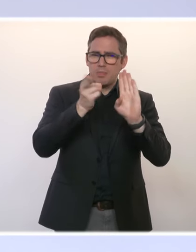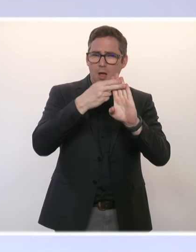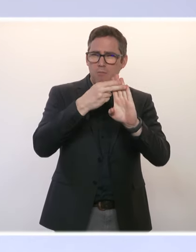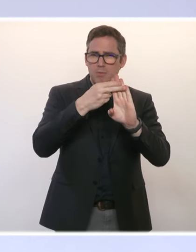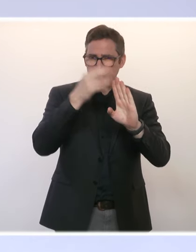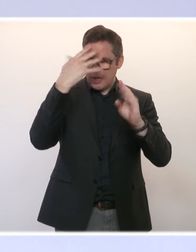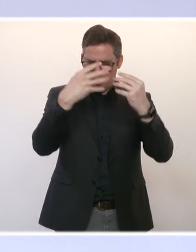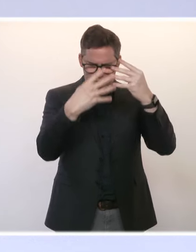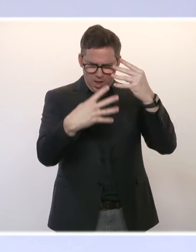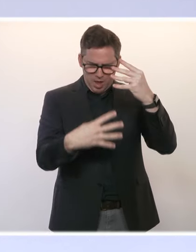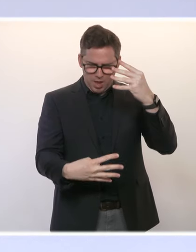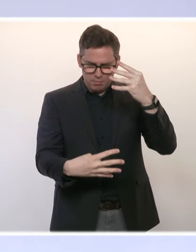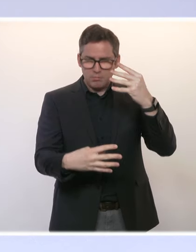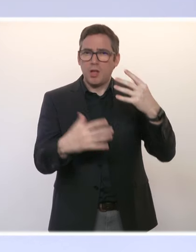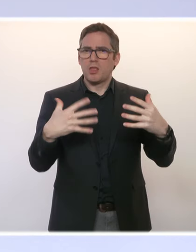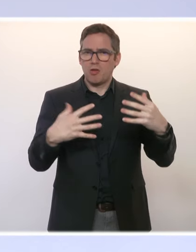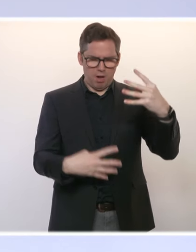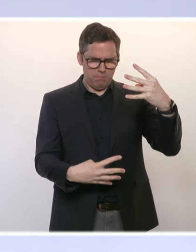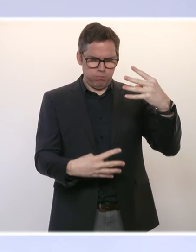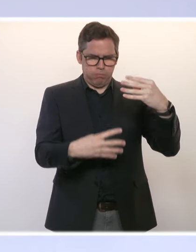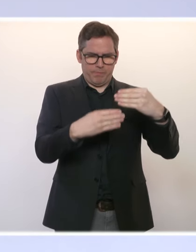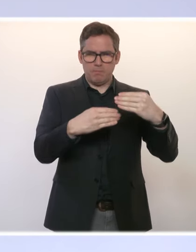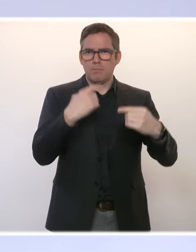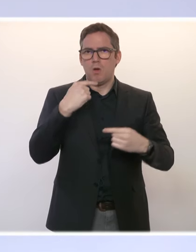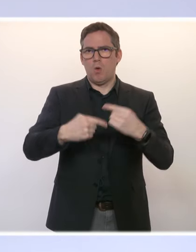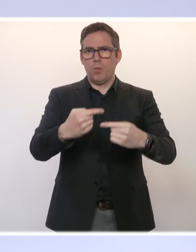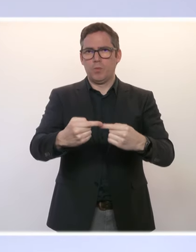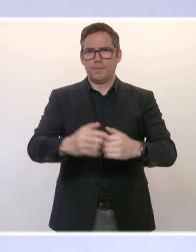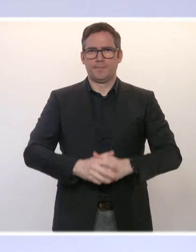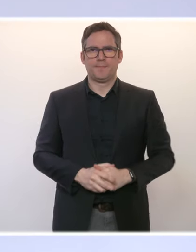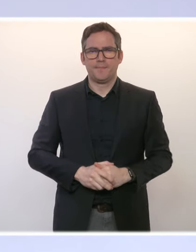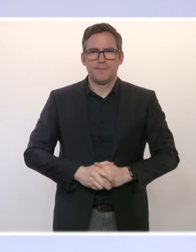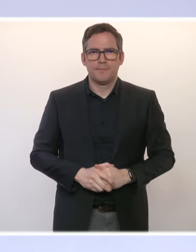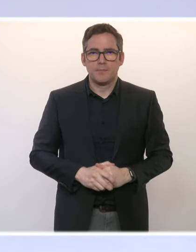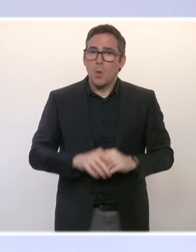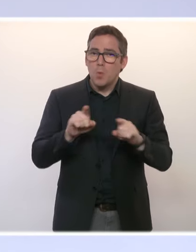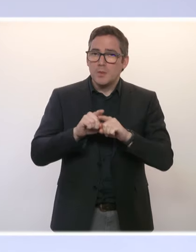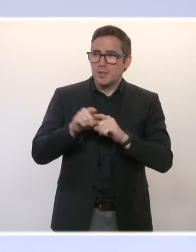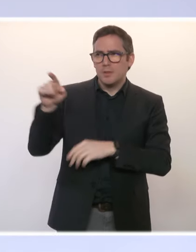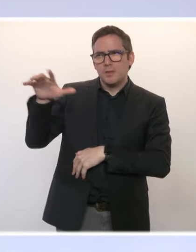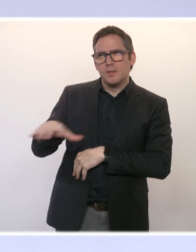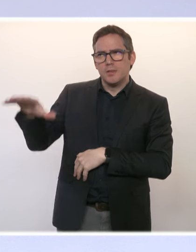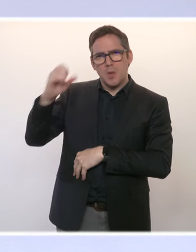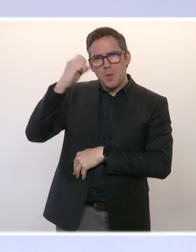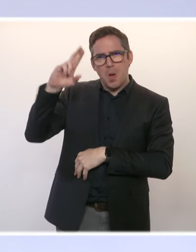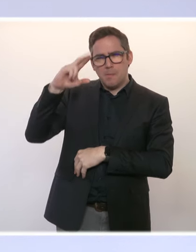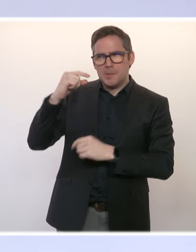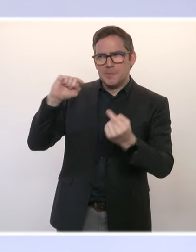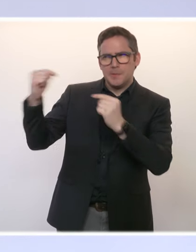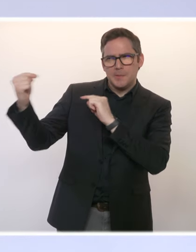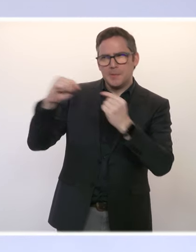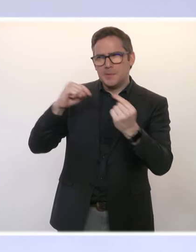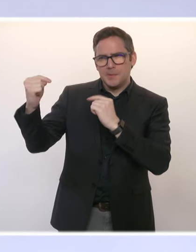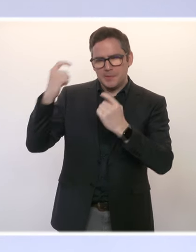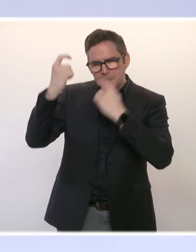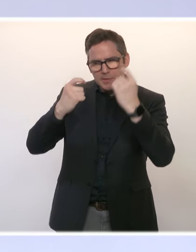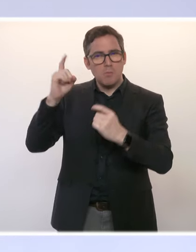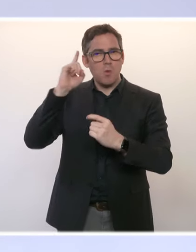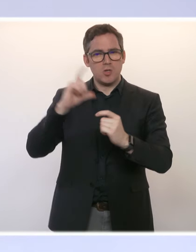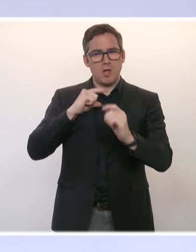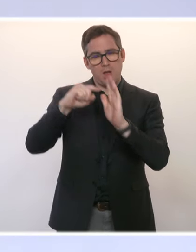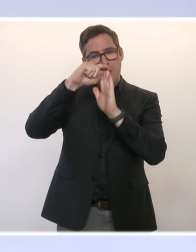déjà commencé. Des engagements européens forts ont également été pris, notamment sur les jachères,